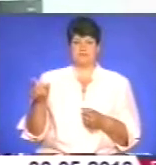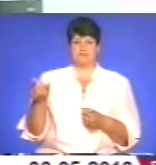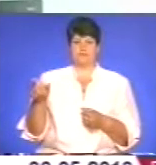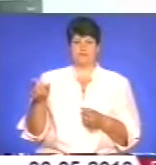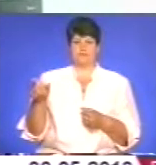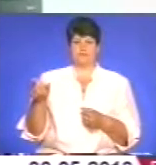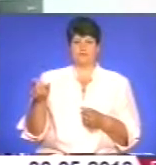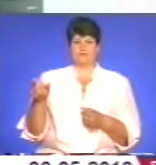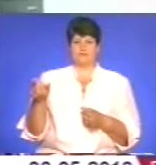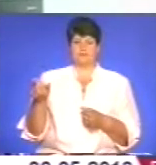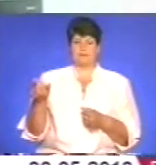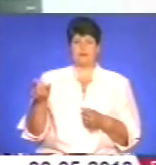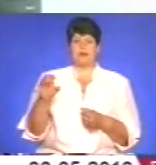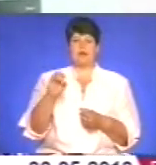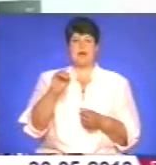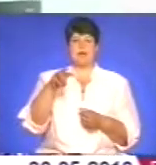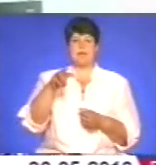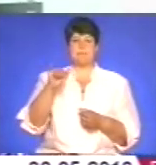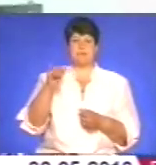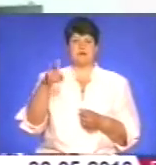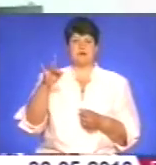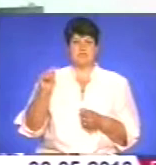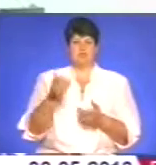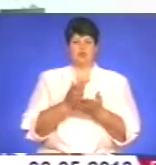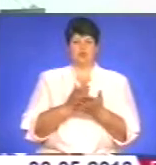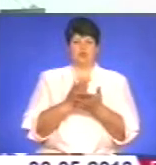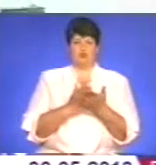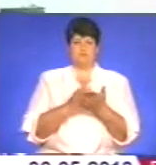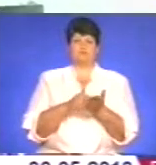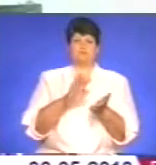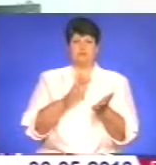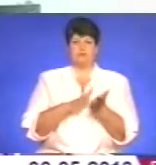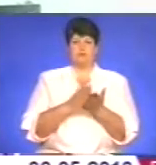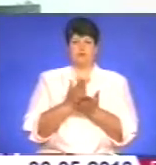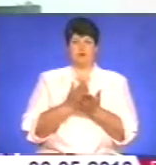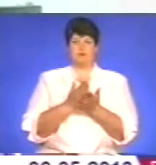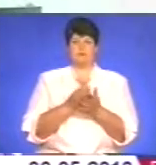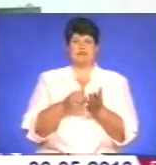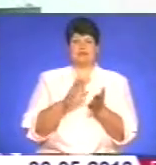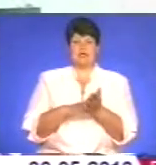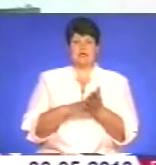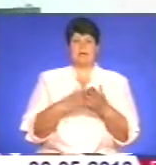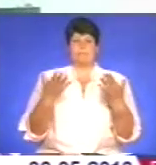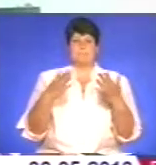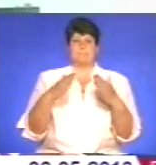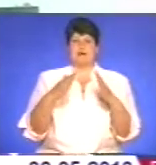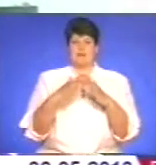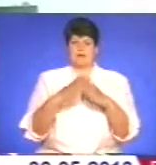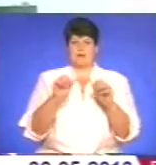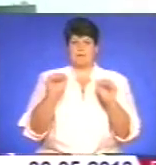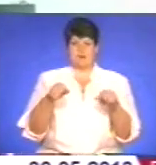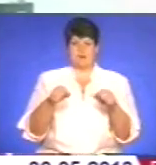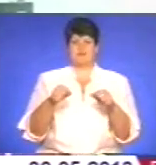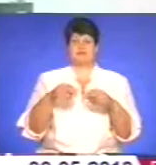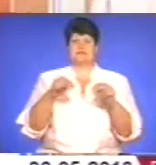я маю на увазі міграційну службу, потім реєстраційну службу з реєстрації майнових прав, реєстраційну службу з